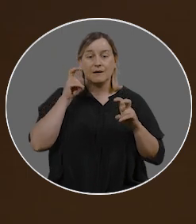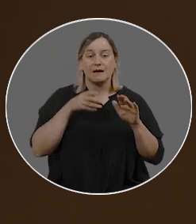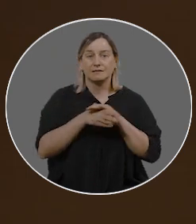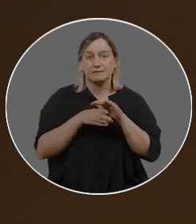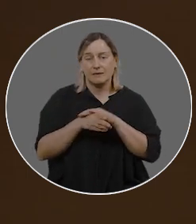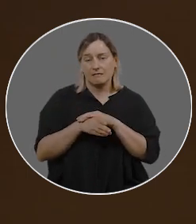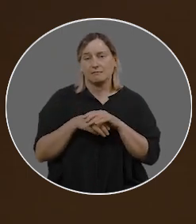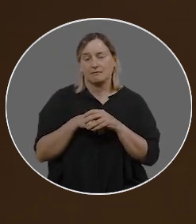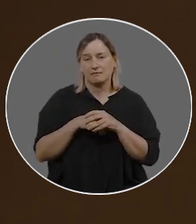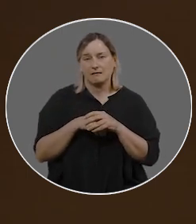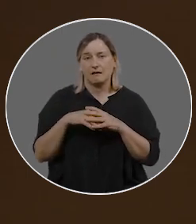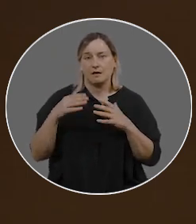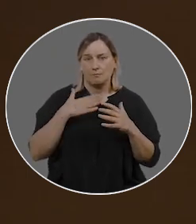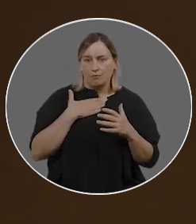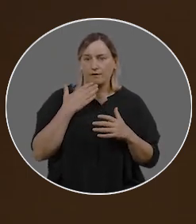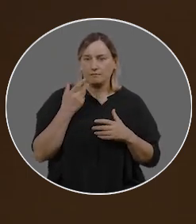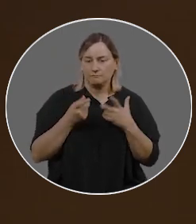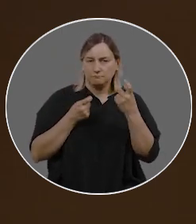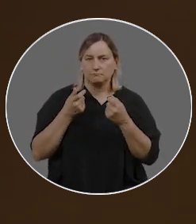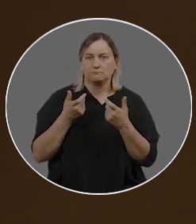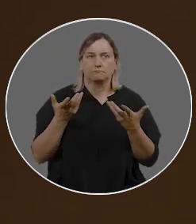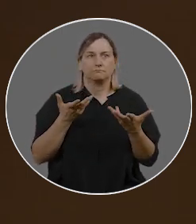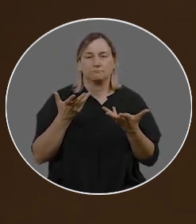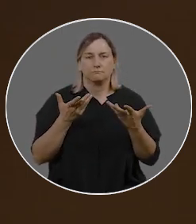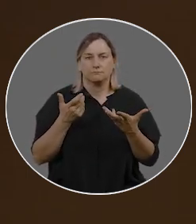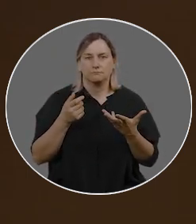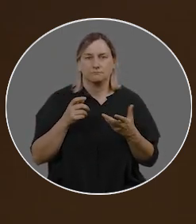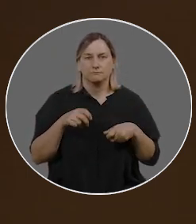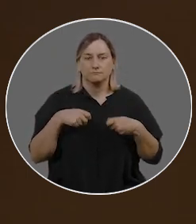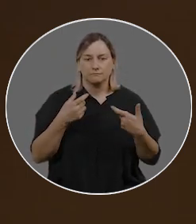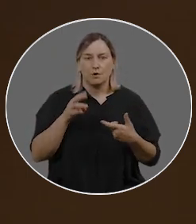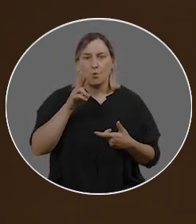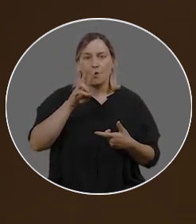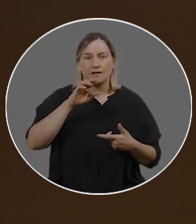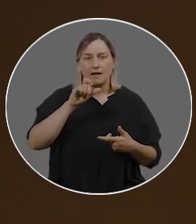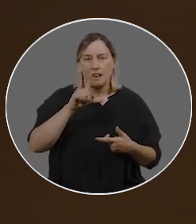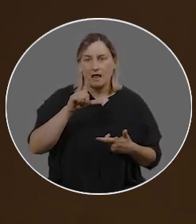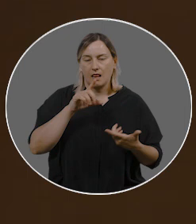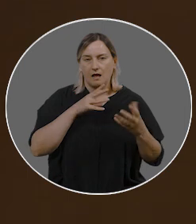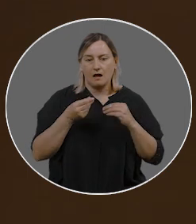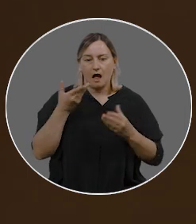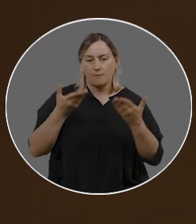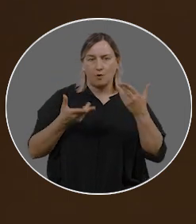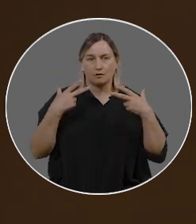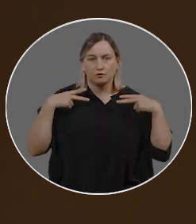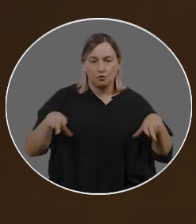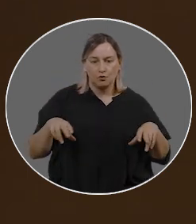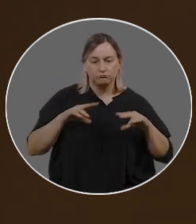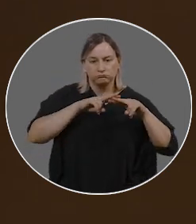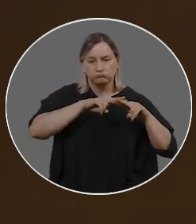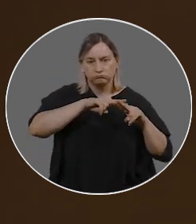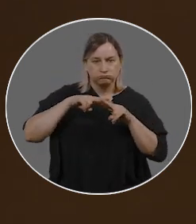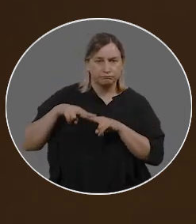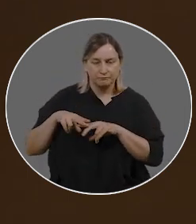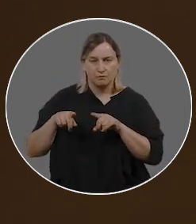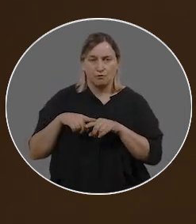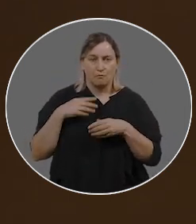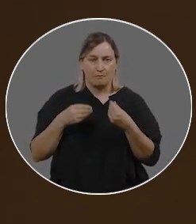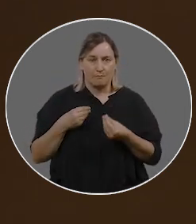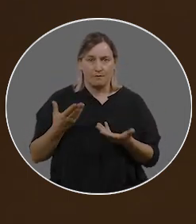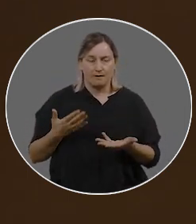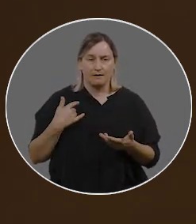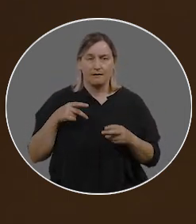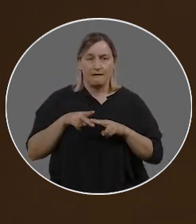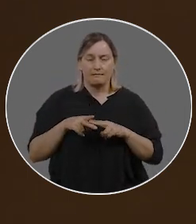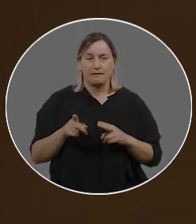d'accessibilitat i poder, no res, tu li passes una URL, fes una avaluació automàtica com actualment hi ha amb